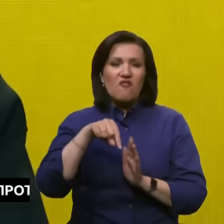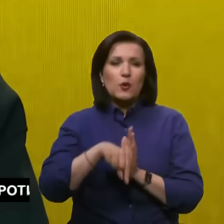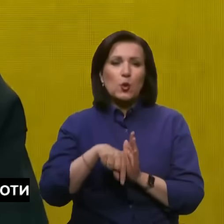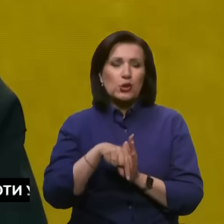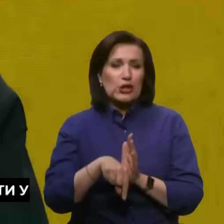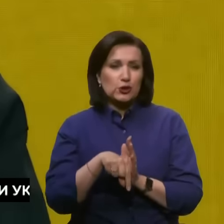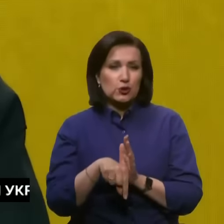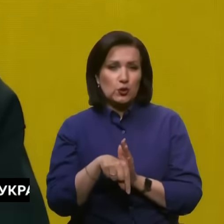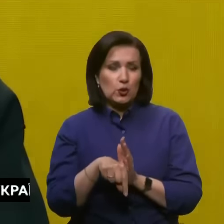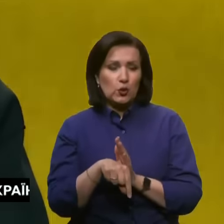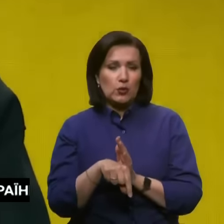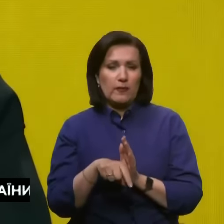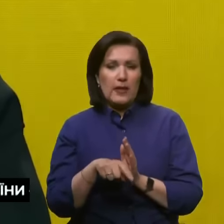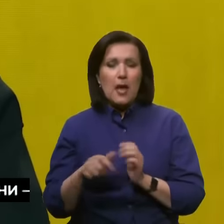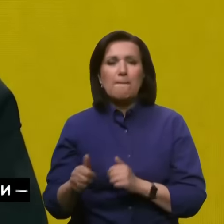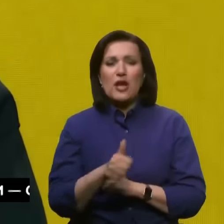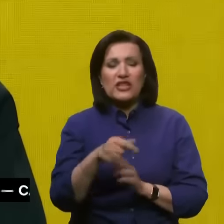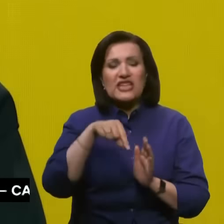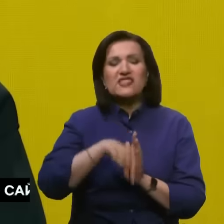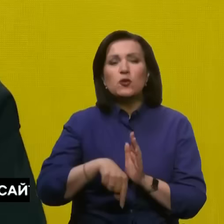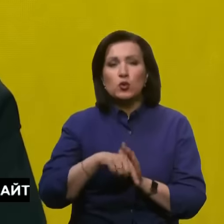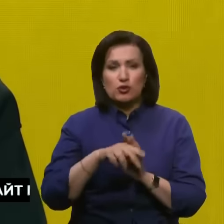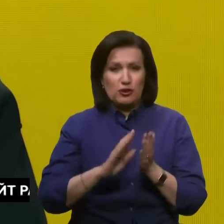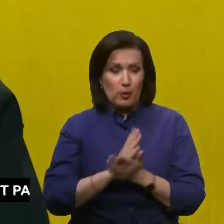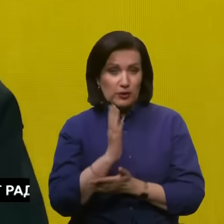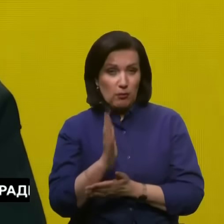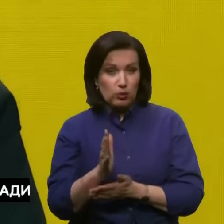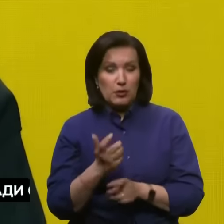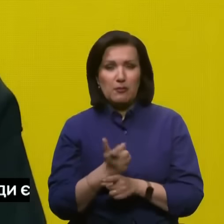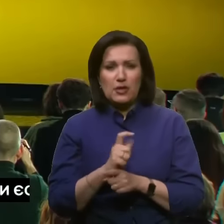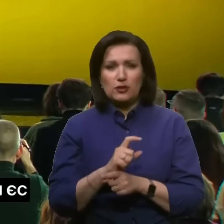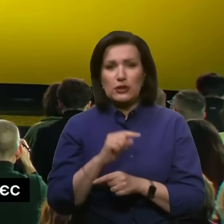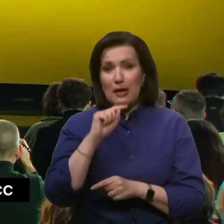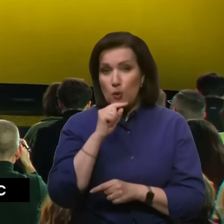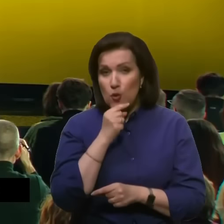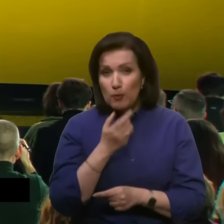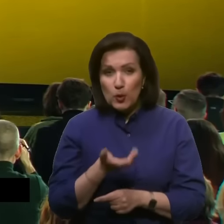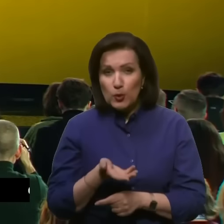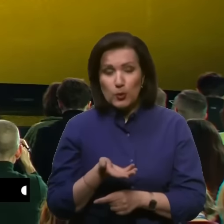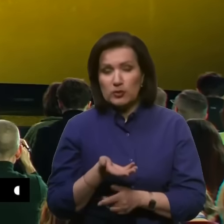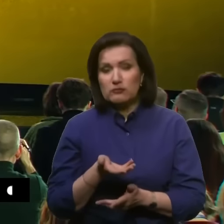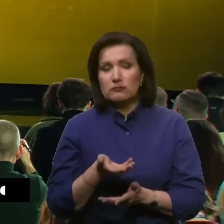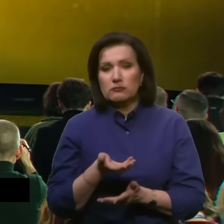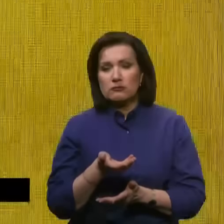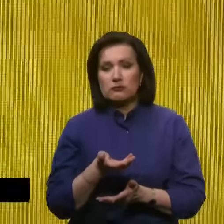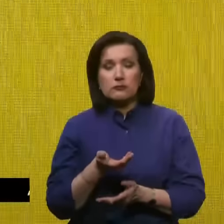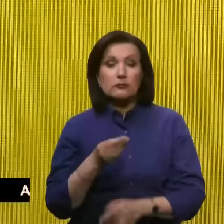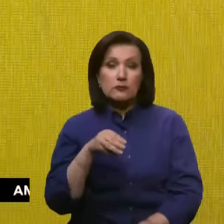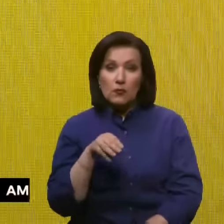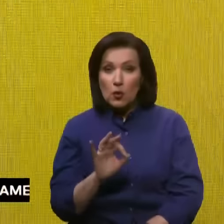внутрішньою, пріоритетність на внутрішній політиці буде, більш економною,